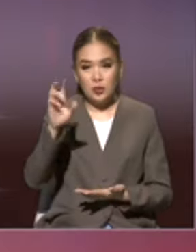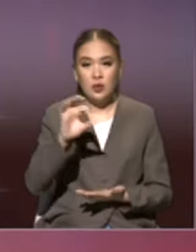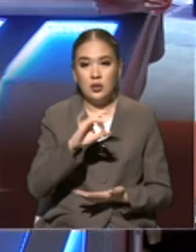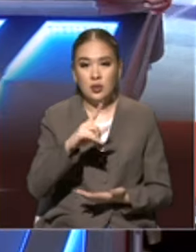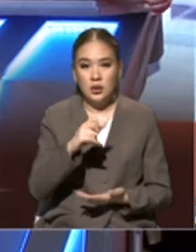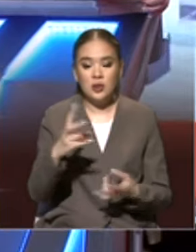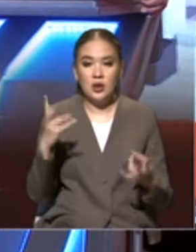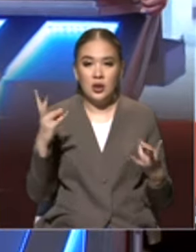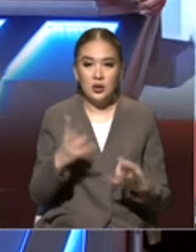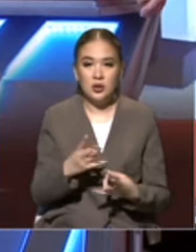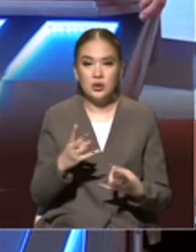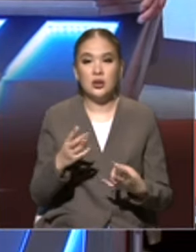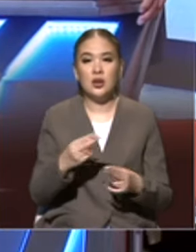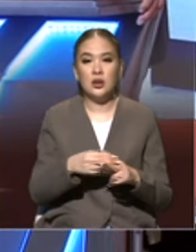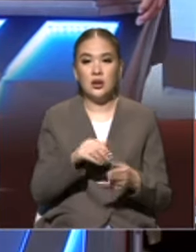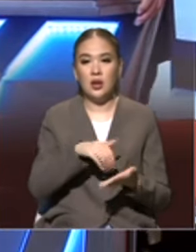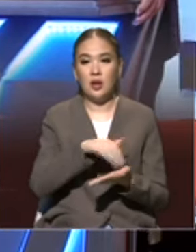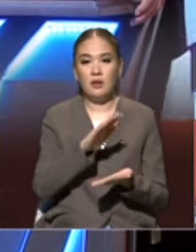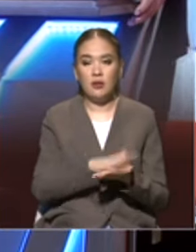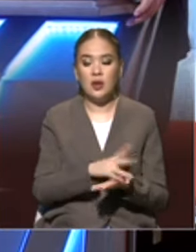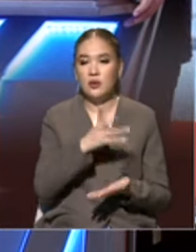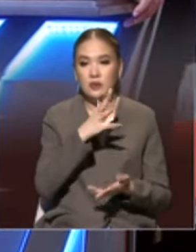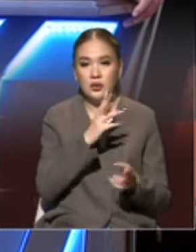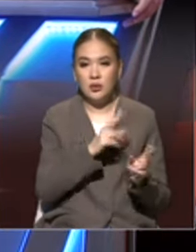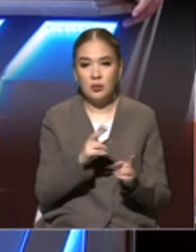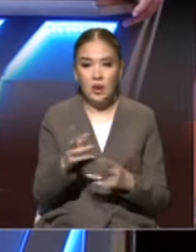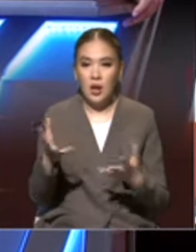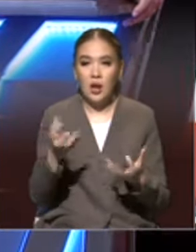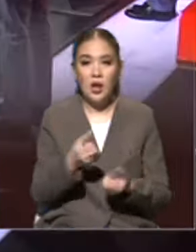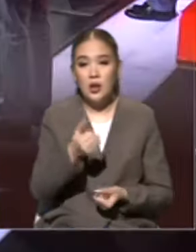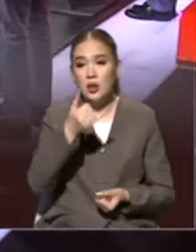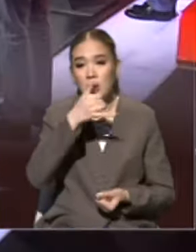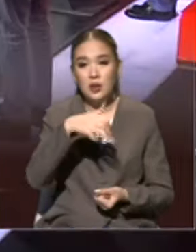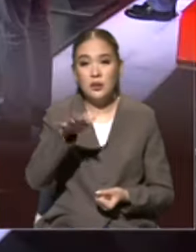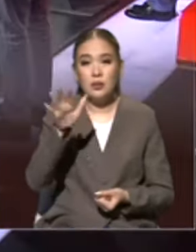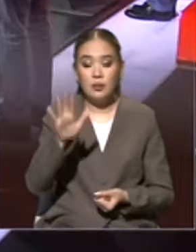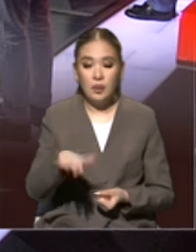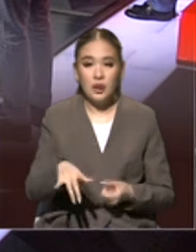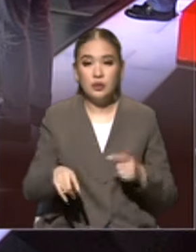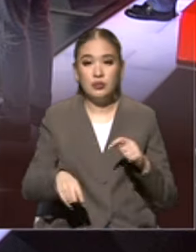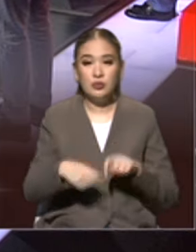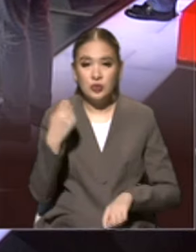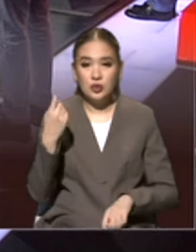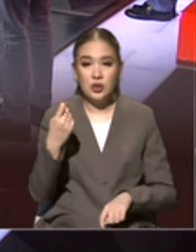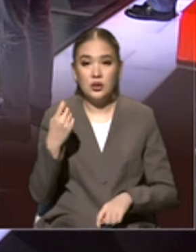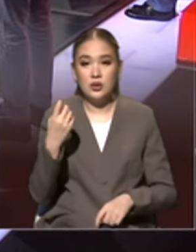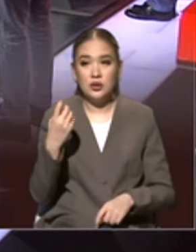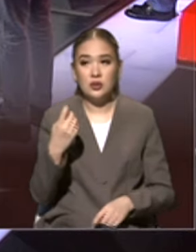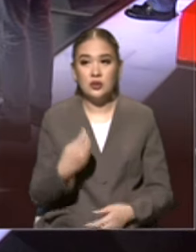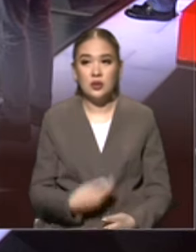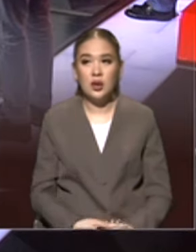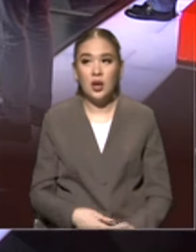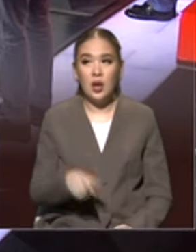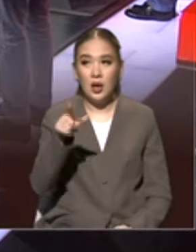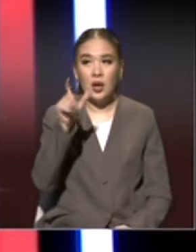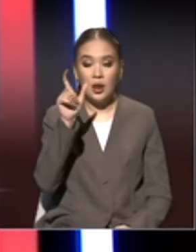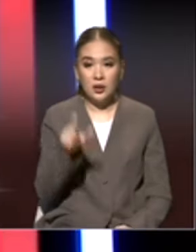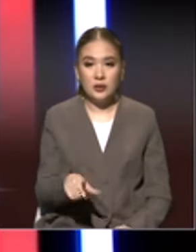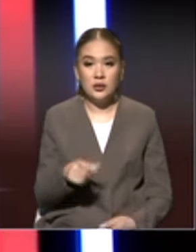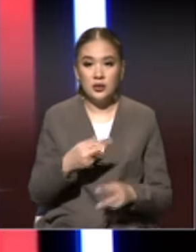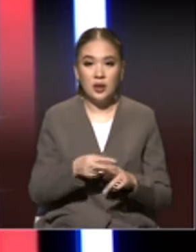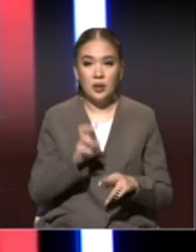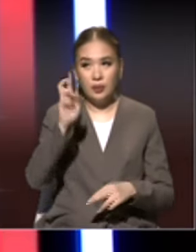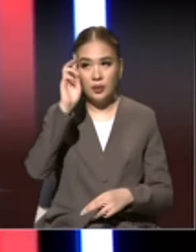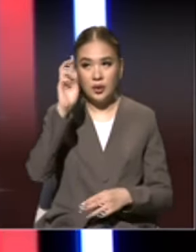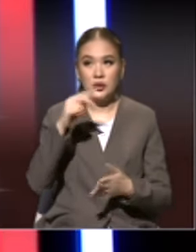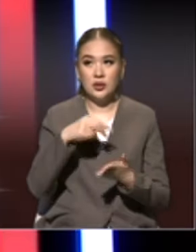қажетті тауар не қызметті уақытында ала алмайды, солай мемлекеттік органның қызметі бұзылады. Мына хатты жіберіп отырған адам, қателеспесем, дәл осы мемлекеттік